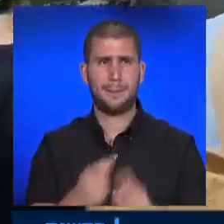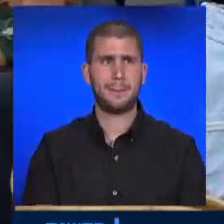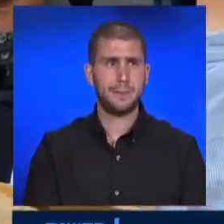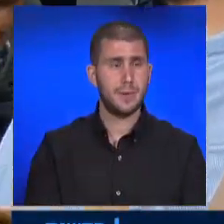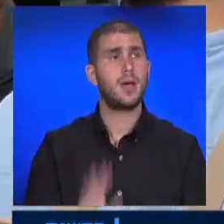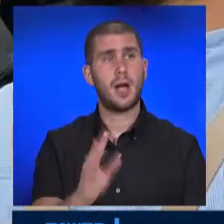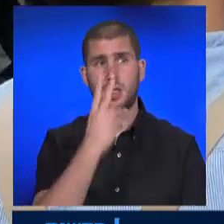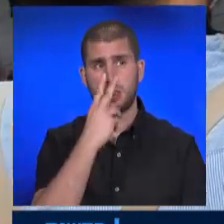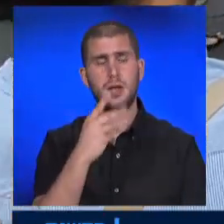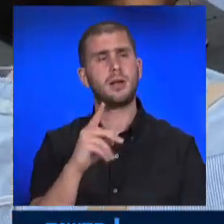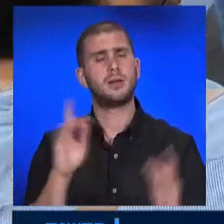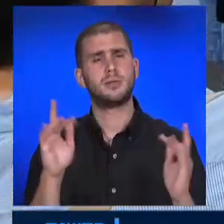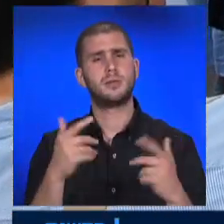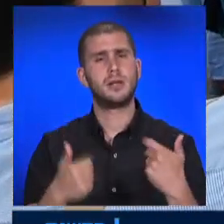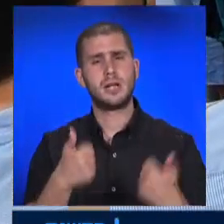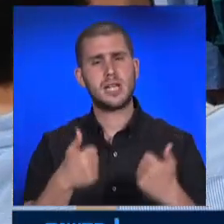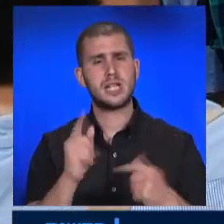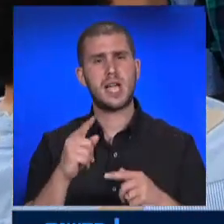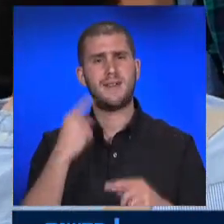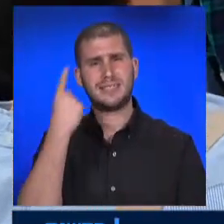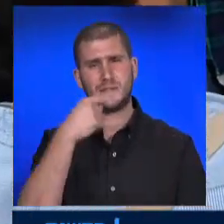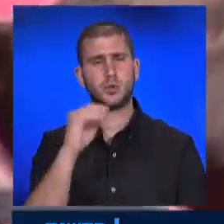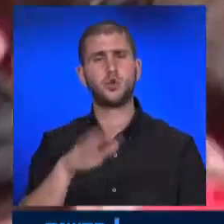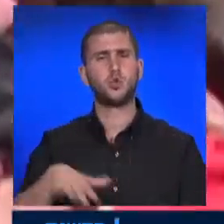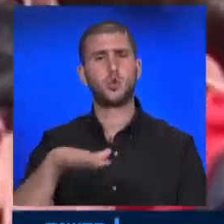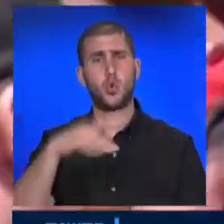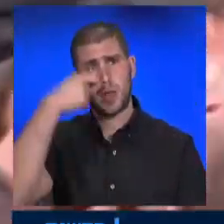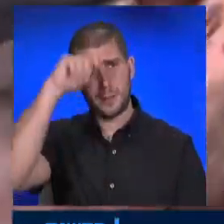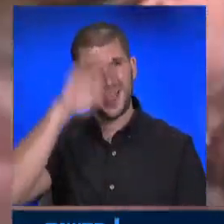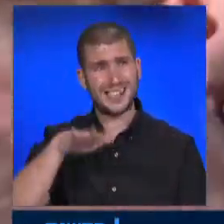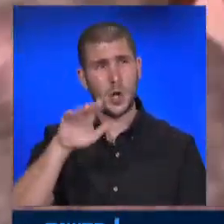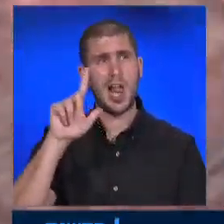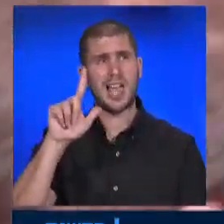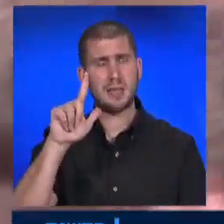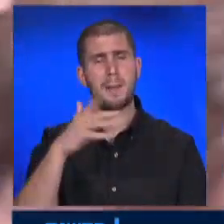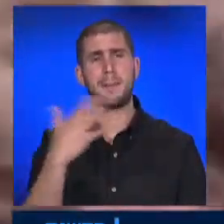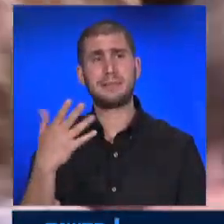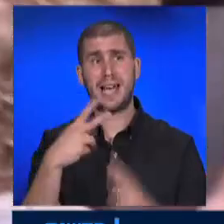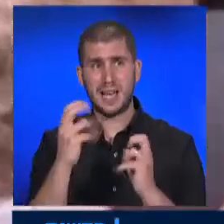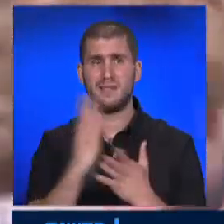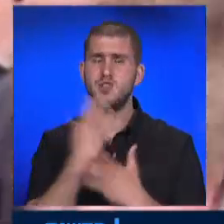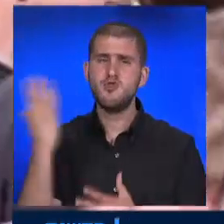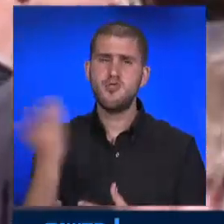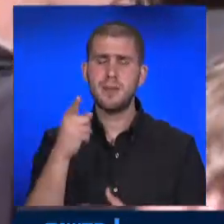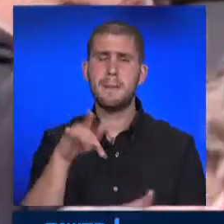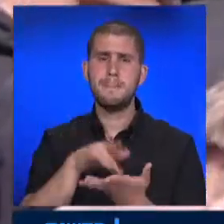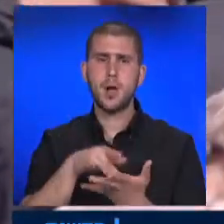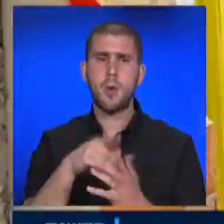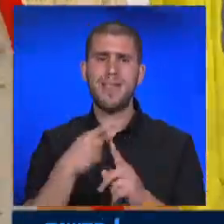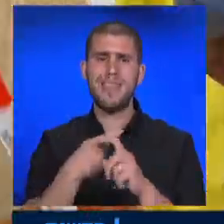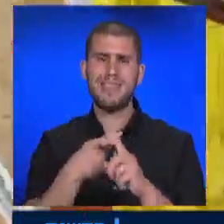כך נראה קרב על זהות של שכונה בברלין. אזור לישטנברג במזרח העיר נחשב כבר שנים למאוז